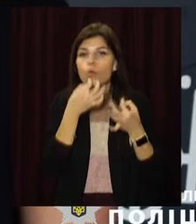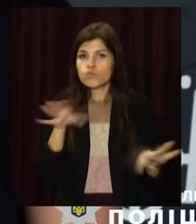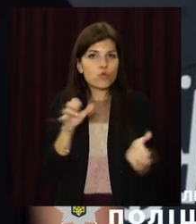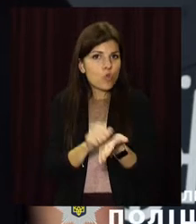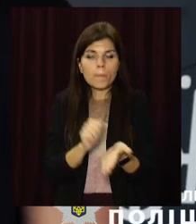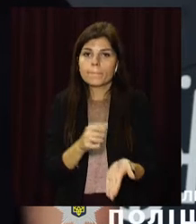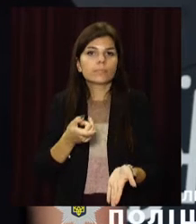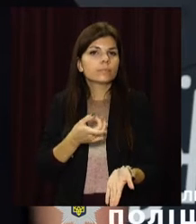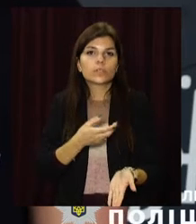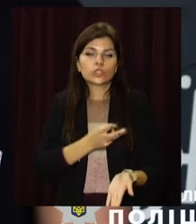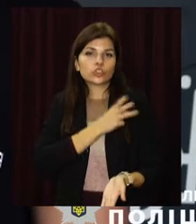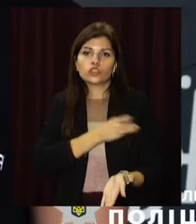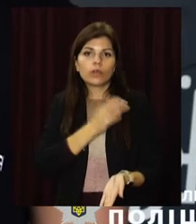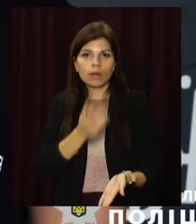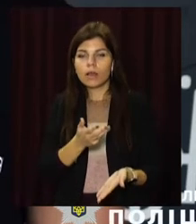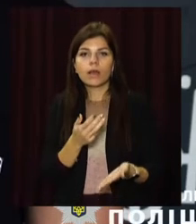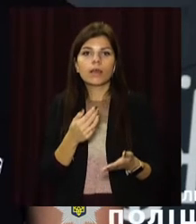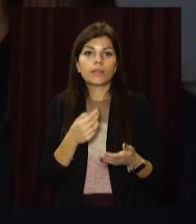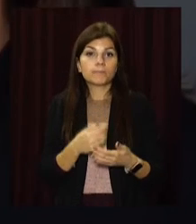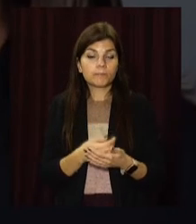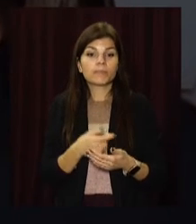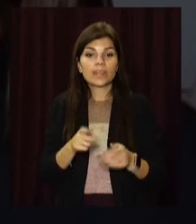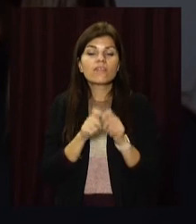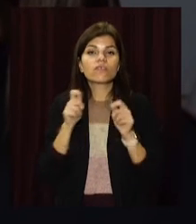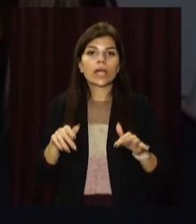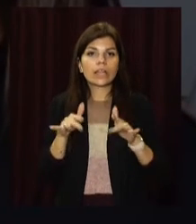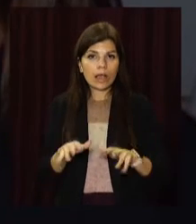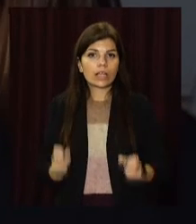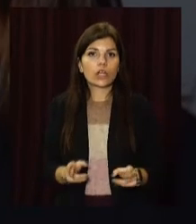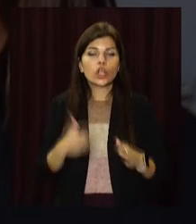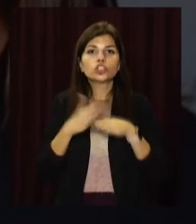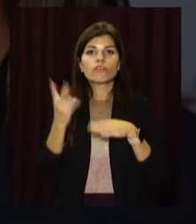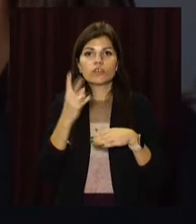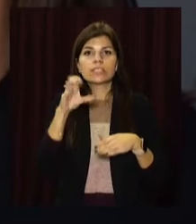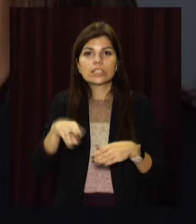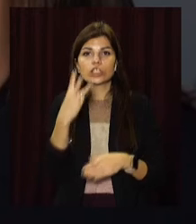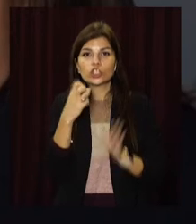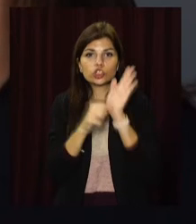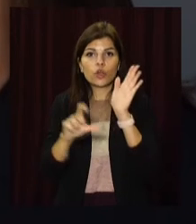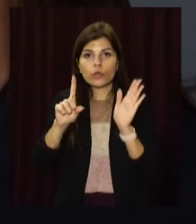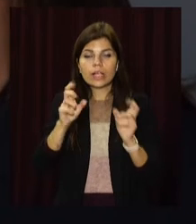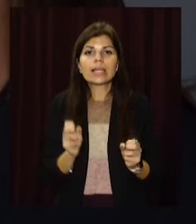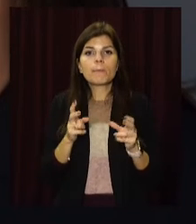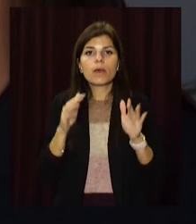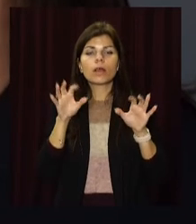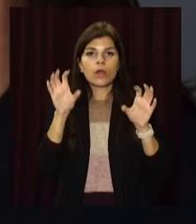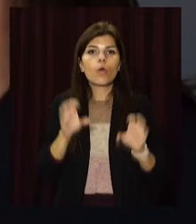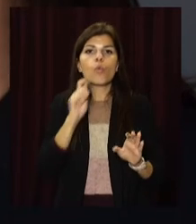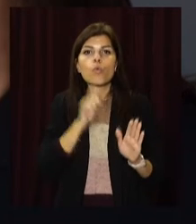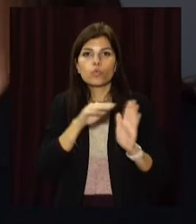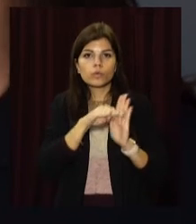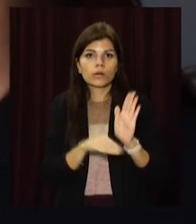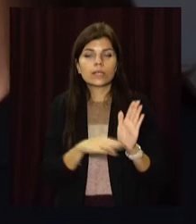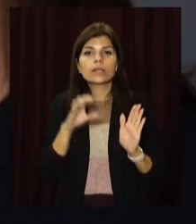будь-який документ з представлених в офіційному програмному забезпеченні. Відкрито кримінальне провадження з частиною 2 статті 361 Кримінального кодексу